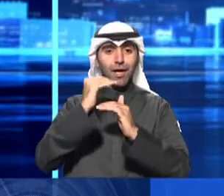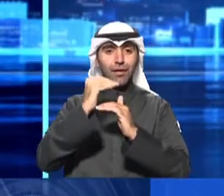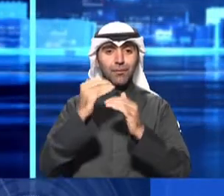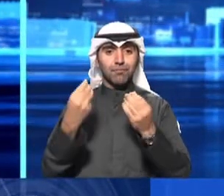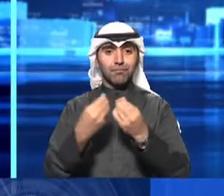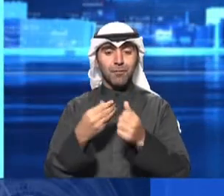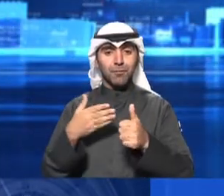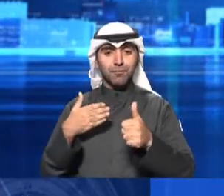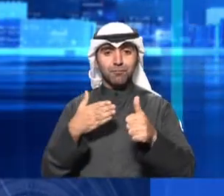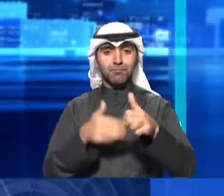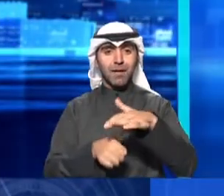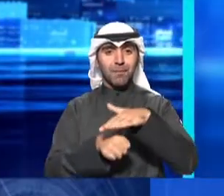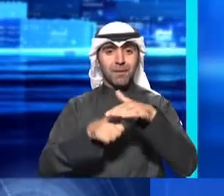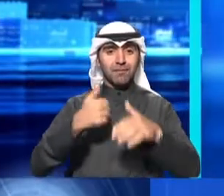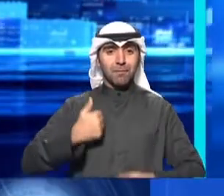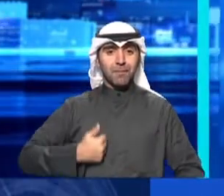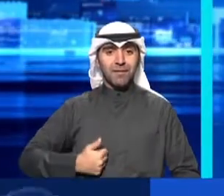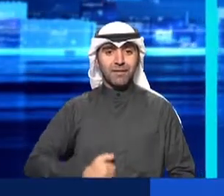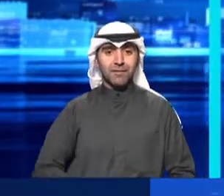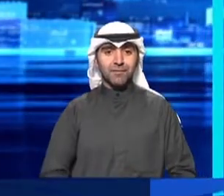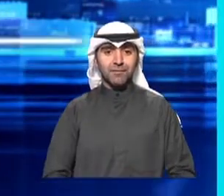الحكيمة لجلالته.